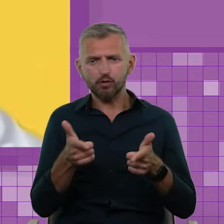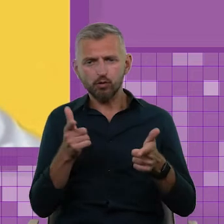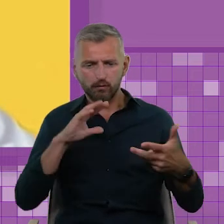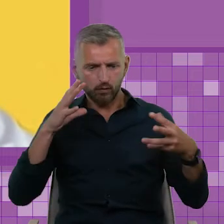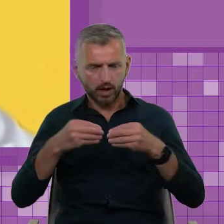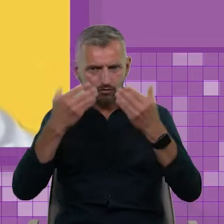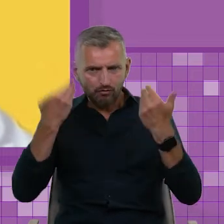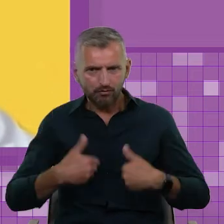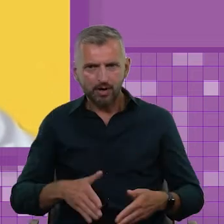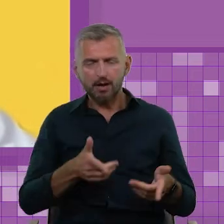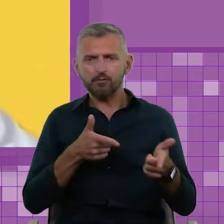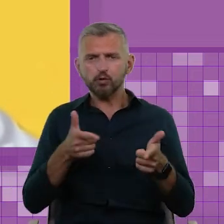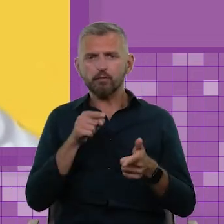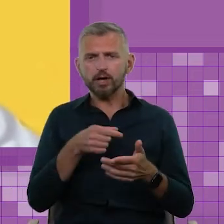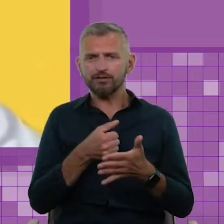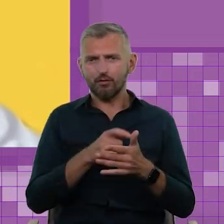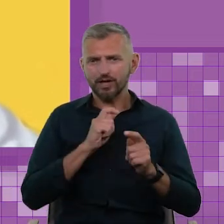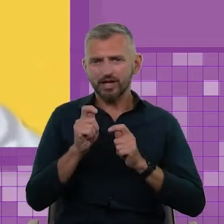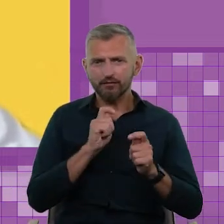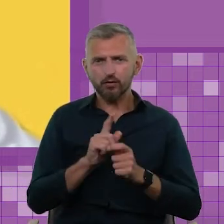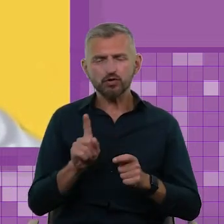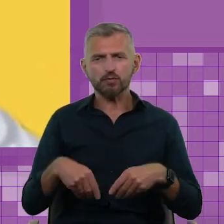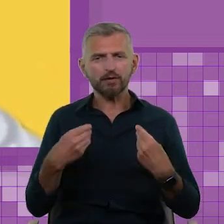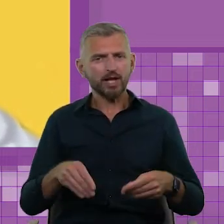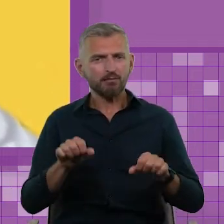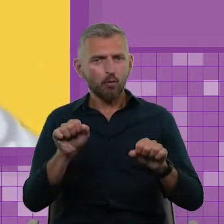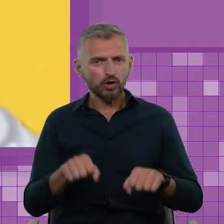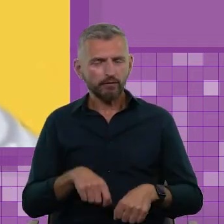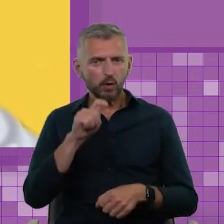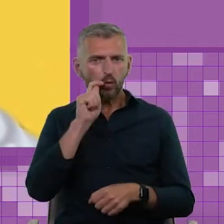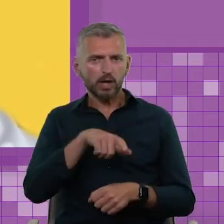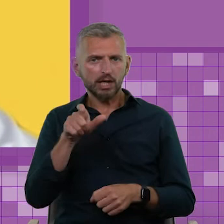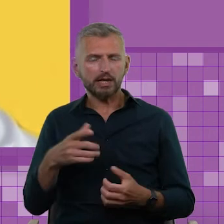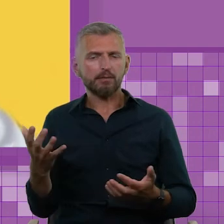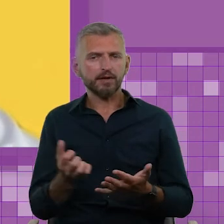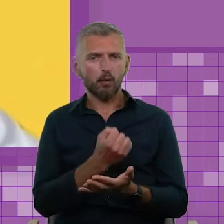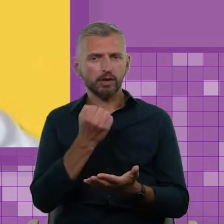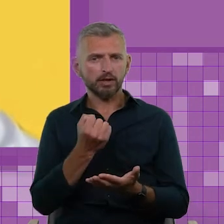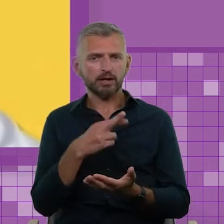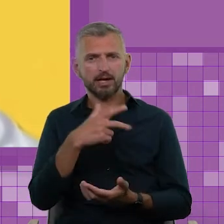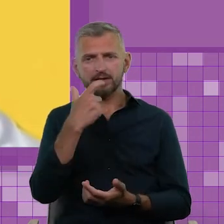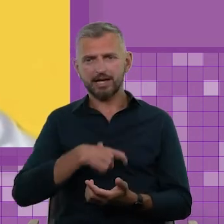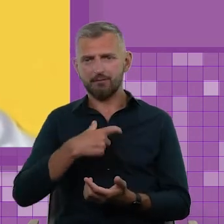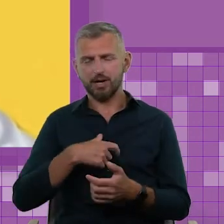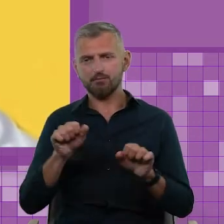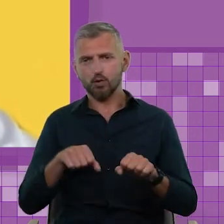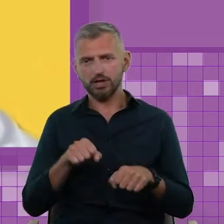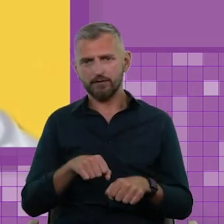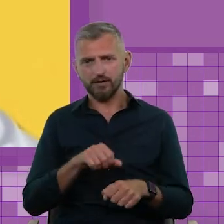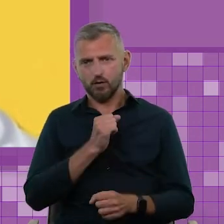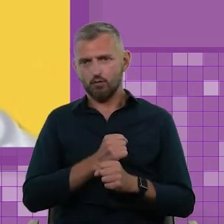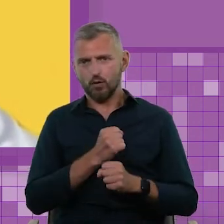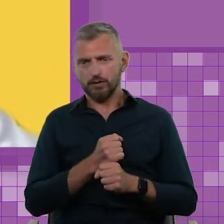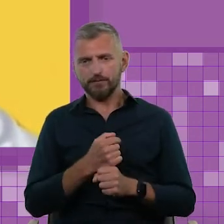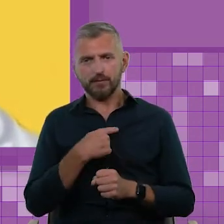зору підготовки їх до проходження інтерв'ю, для того, щоб давати можливість українцям знаходити для себе можливості для роботи. І я